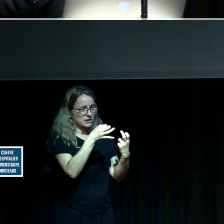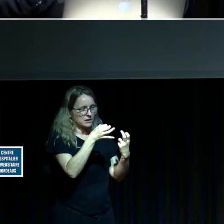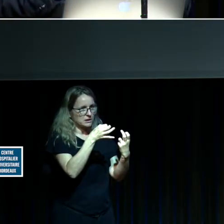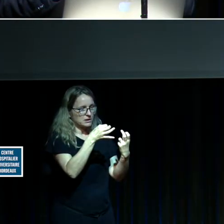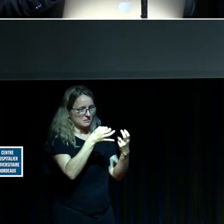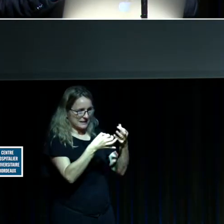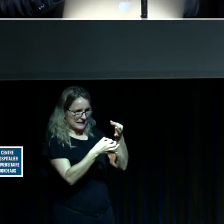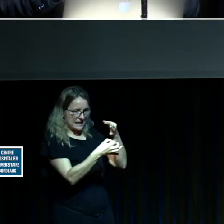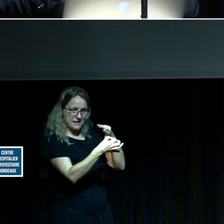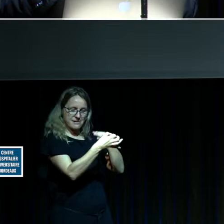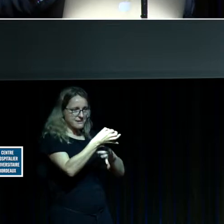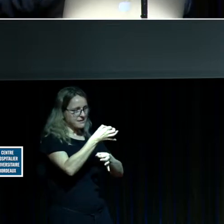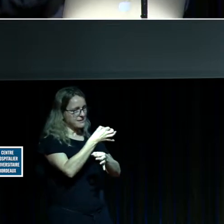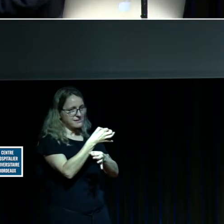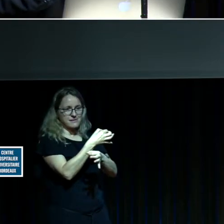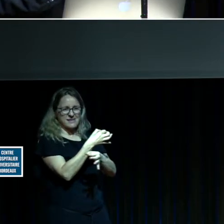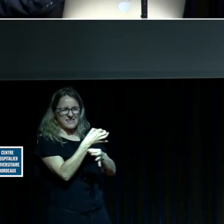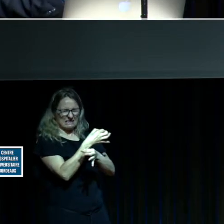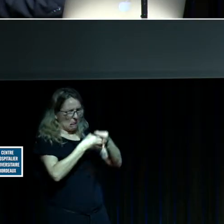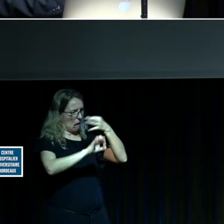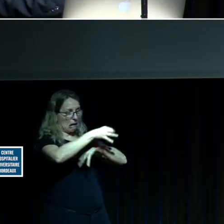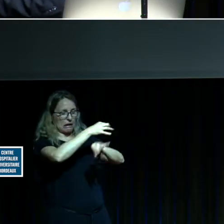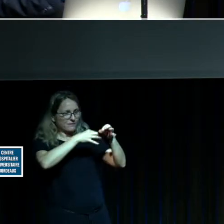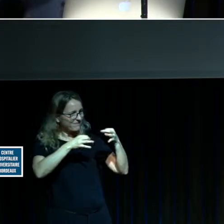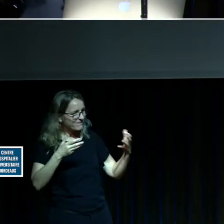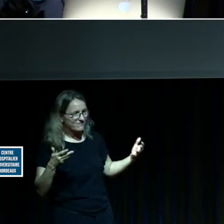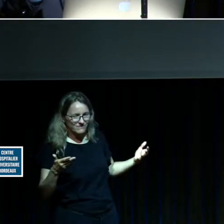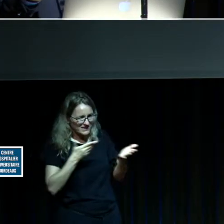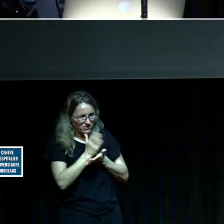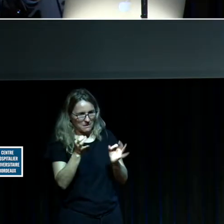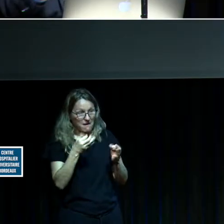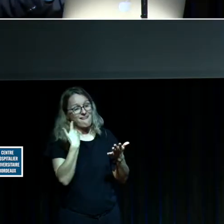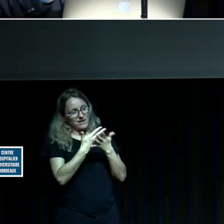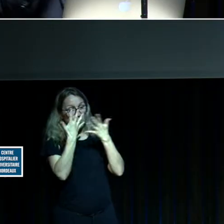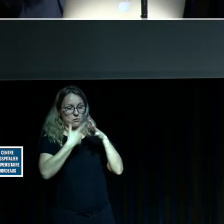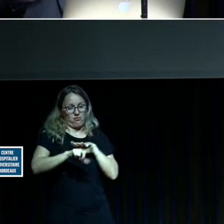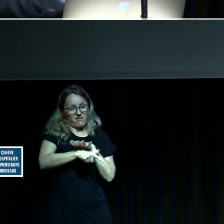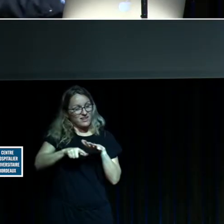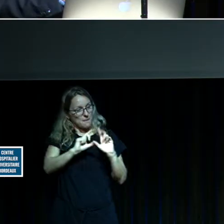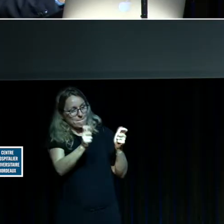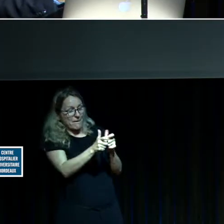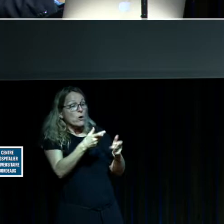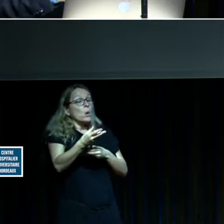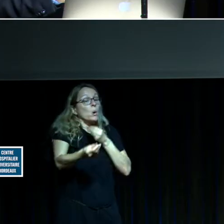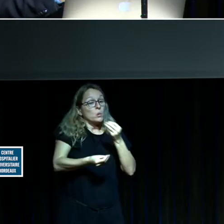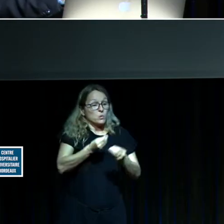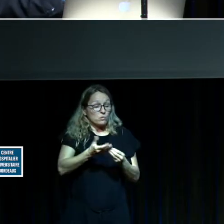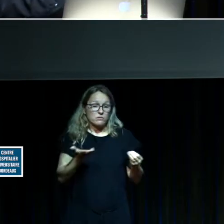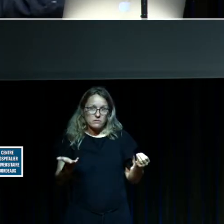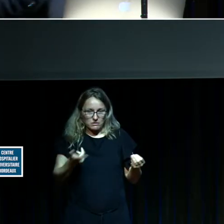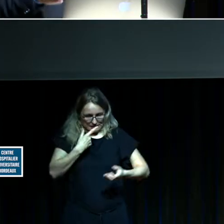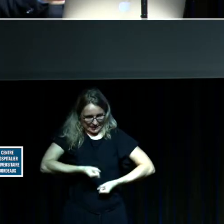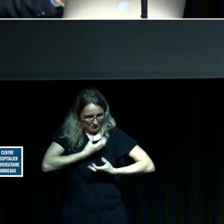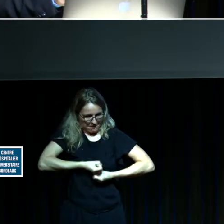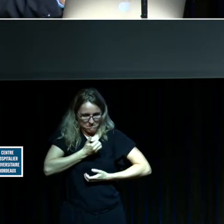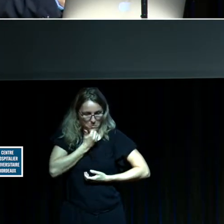que il sort une espèce de charabia qui veut plus rien dire, c'est qu'il y a un trouble du langage, ou alors il est incapable de s'exprimer